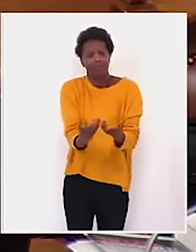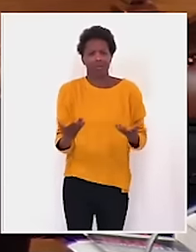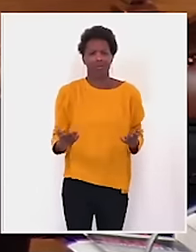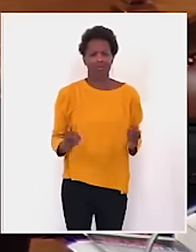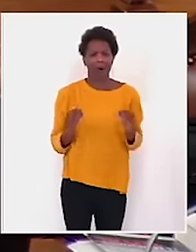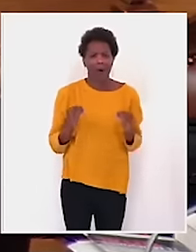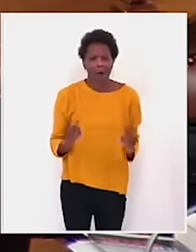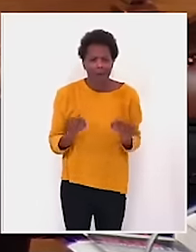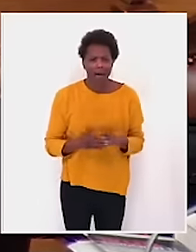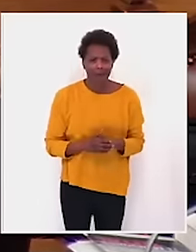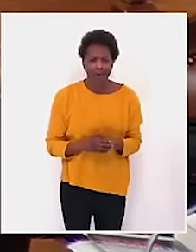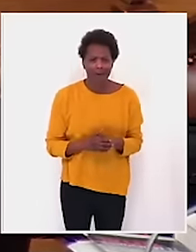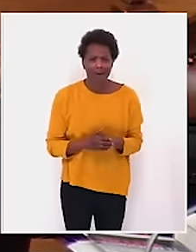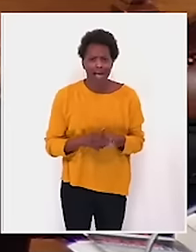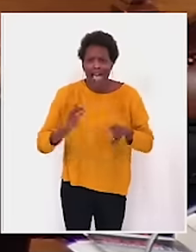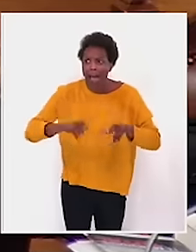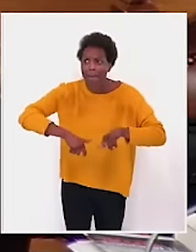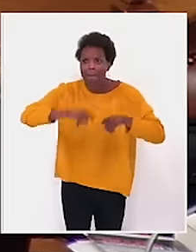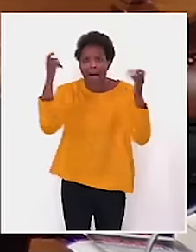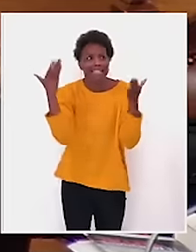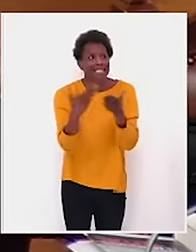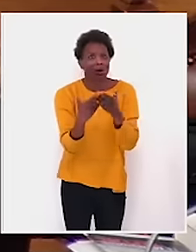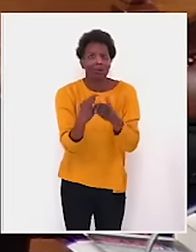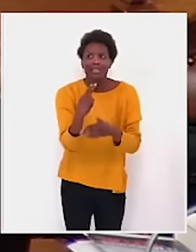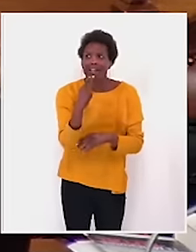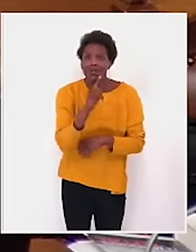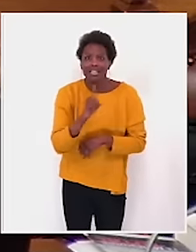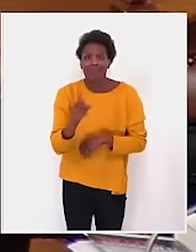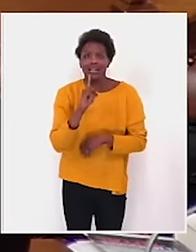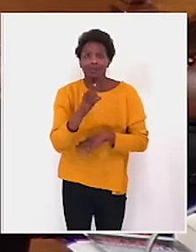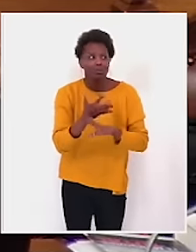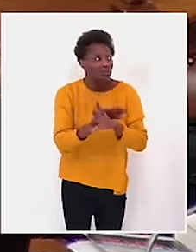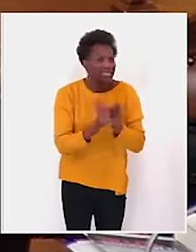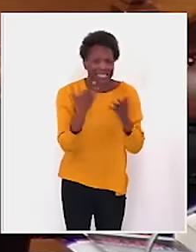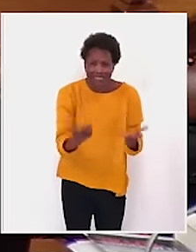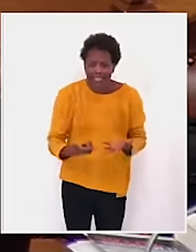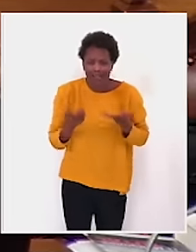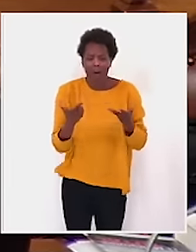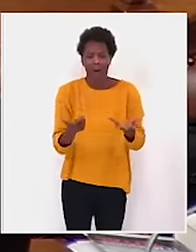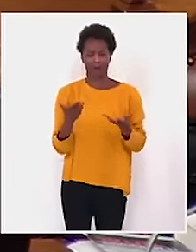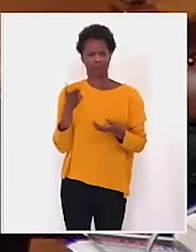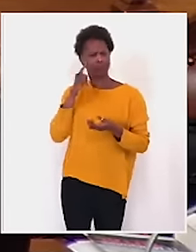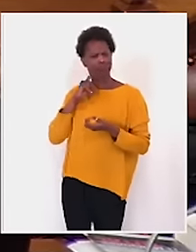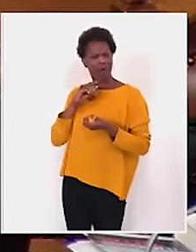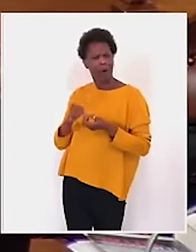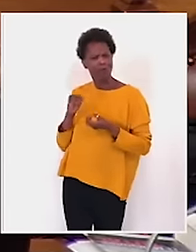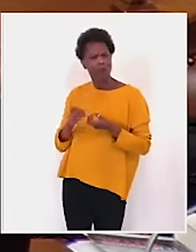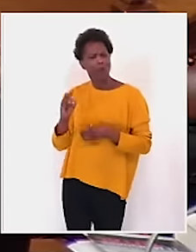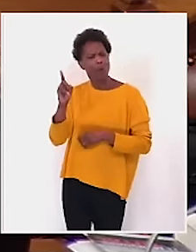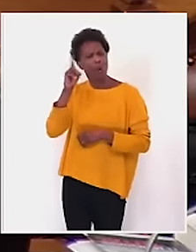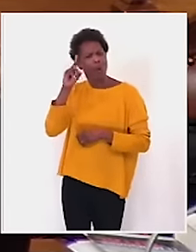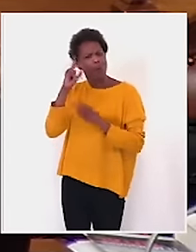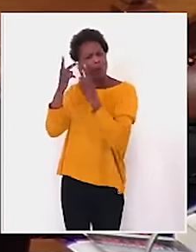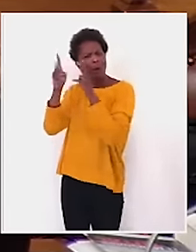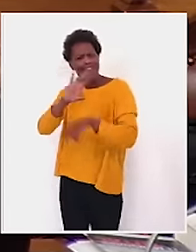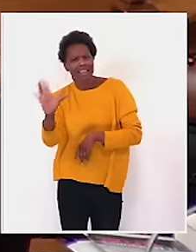réfléchit qu'un bâtiment comme ça soit inutilisé depuis autant d'années, et donc ça pose le problème de pourquoi la ville ne le récupère pas, pourquoi